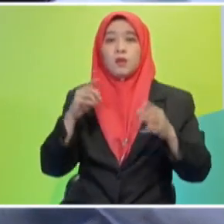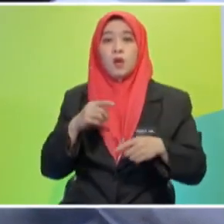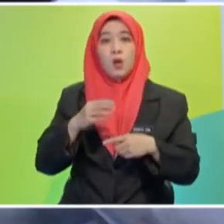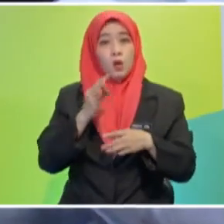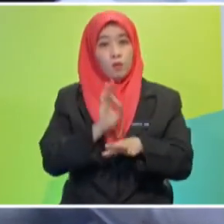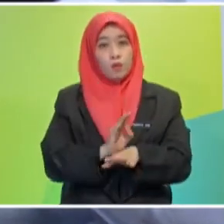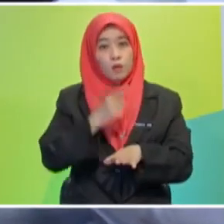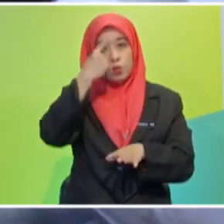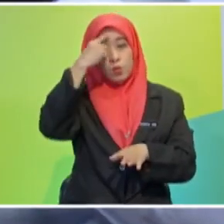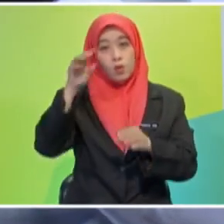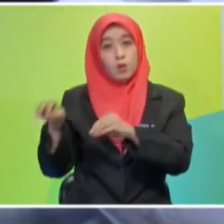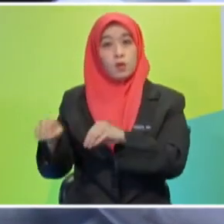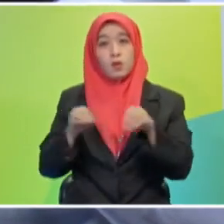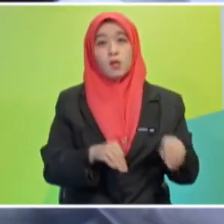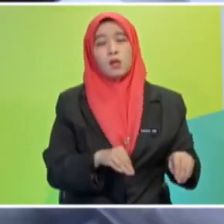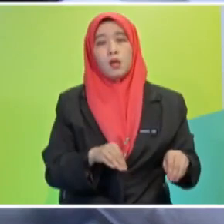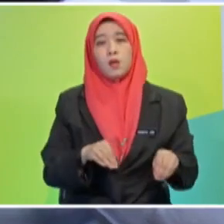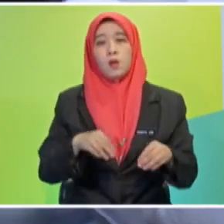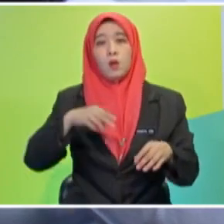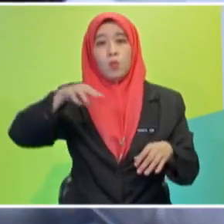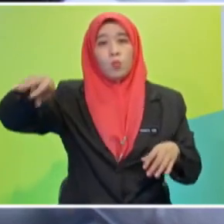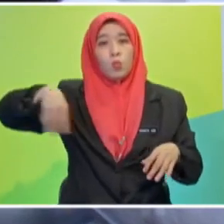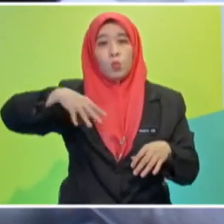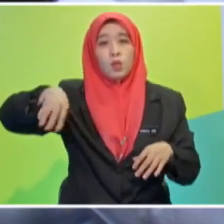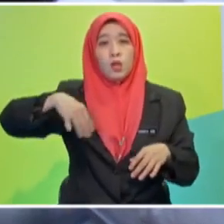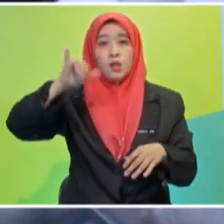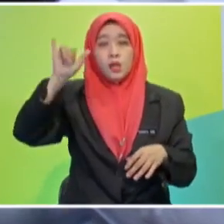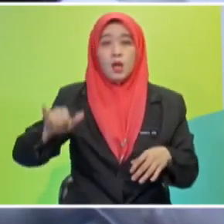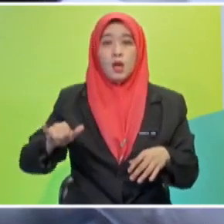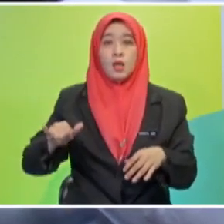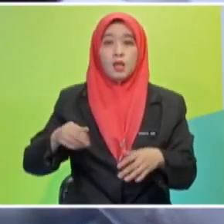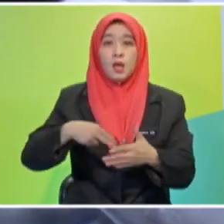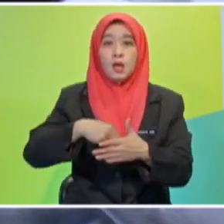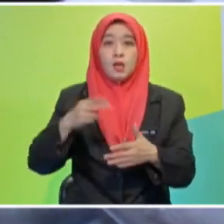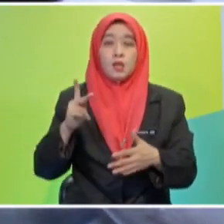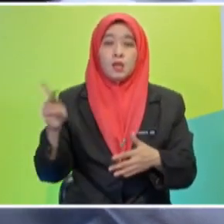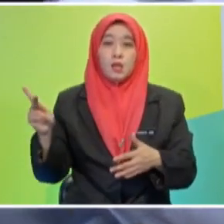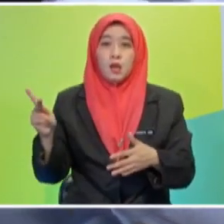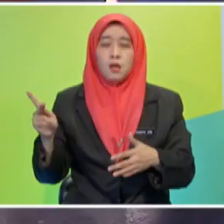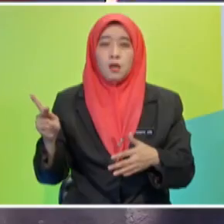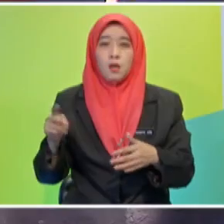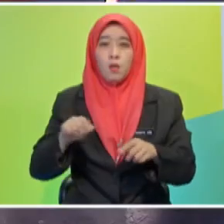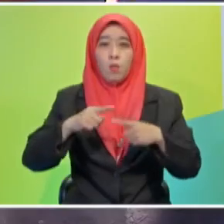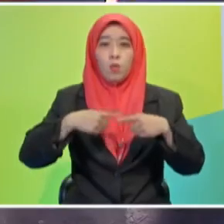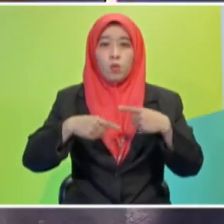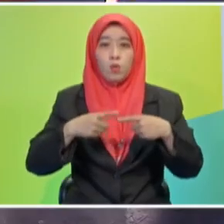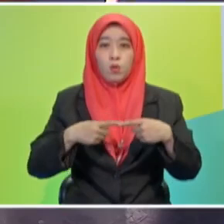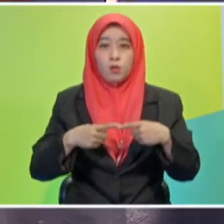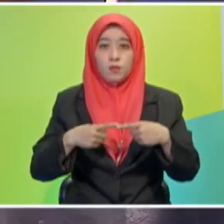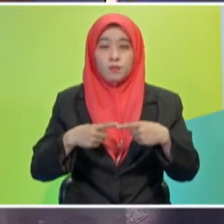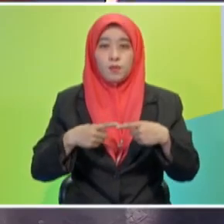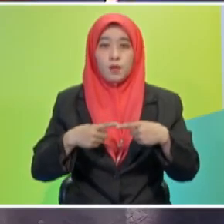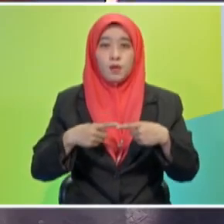untuk memindahkan putaran yang dihasilkan oleh motor ke takal. Ya, jadi tali sawat ni ialah penghubung